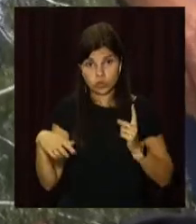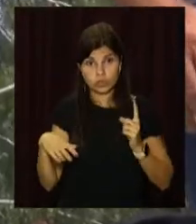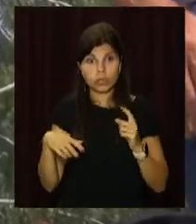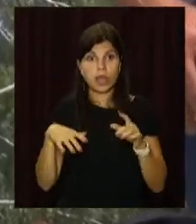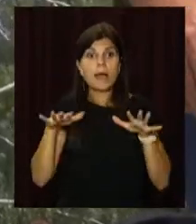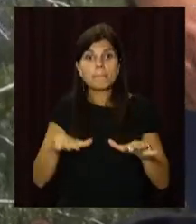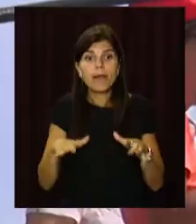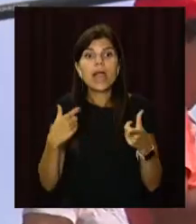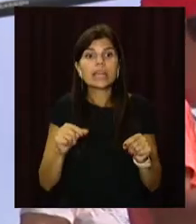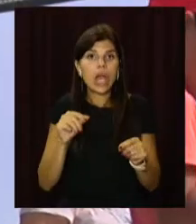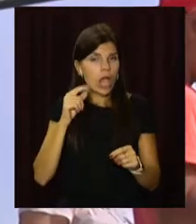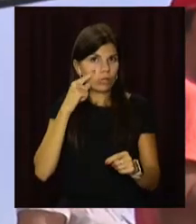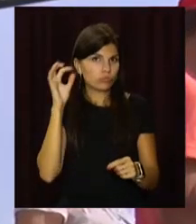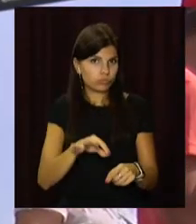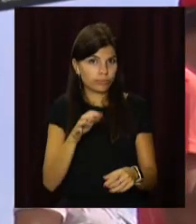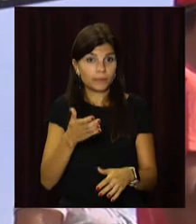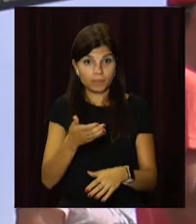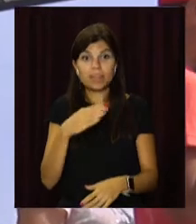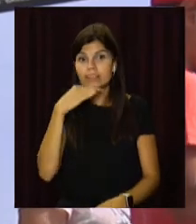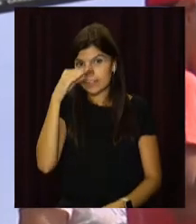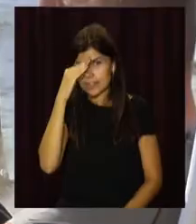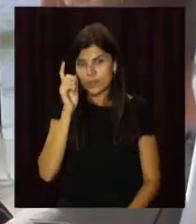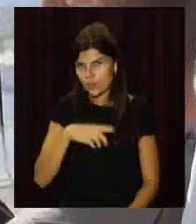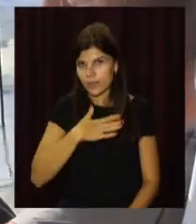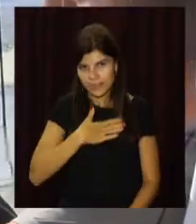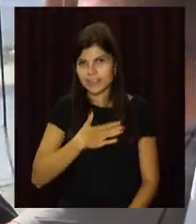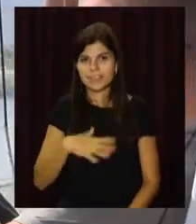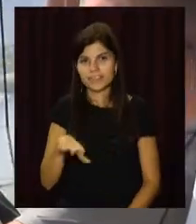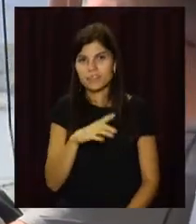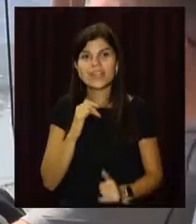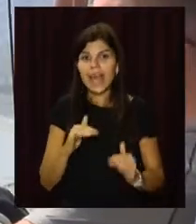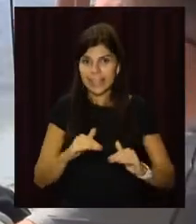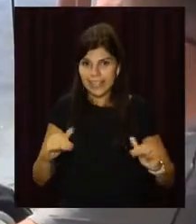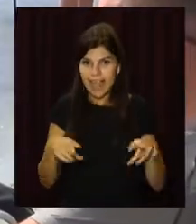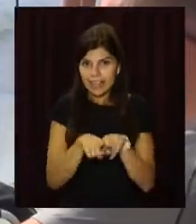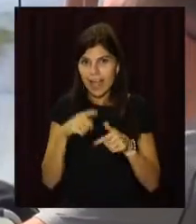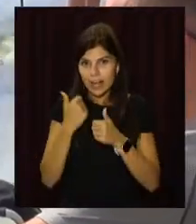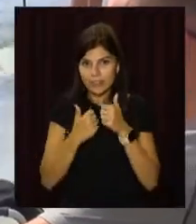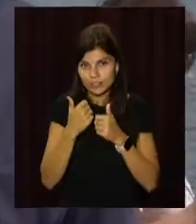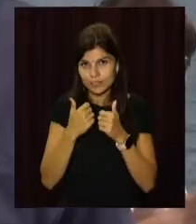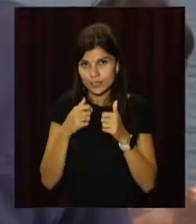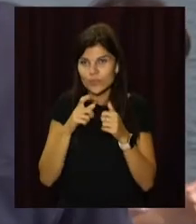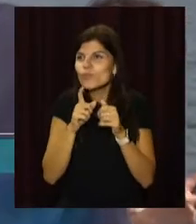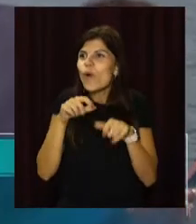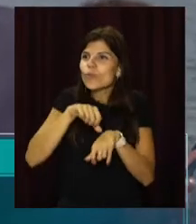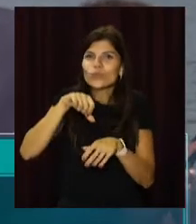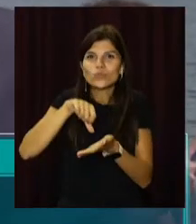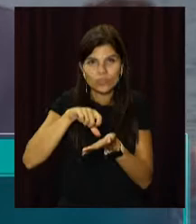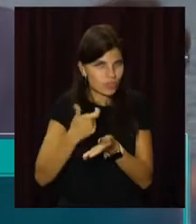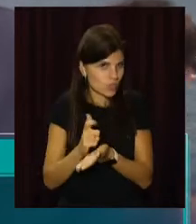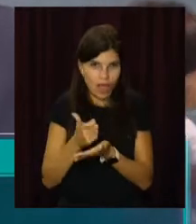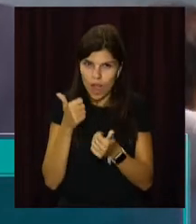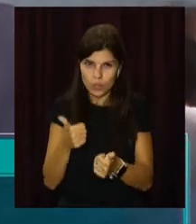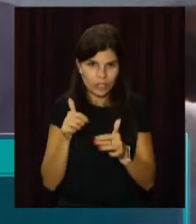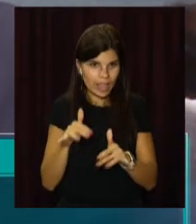вона ловиться. Дідусь Данила теж у захваті від фестивалю. Каже, для дітлахів такі розваги тільки на користь. Це дуже хороше діло